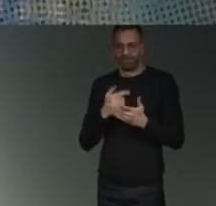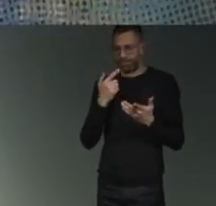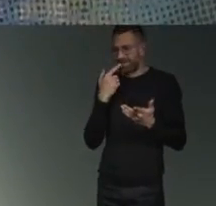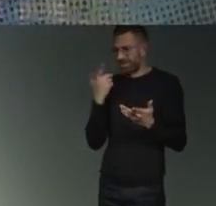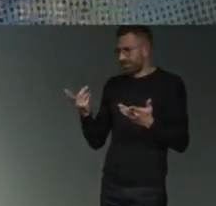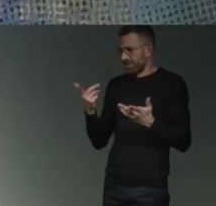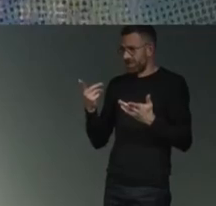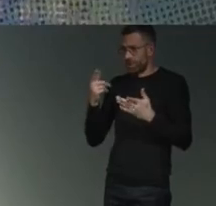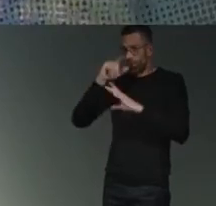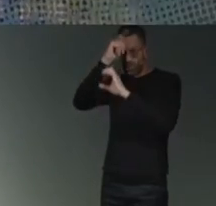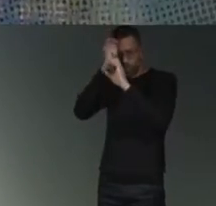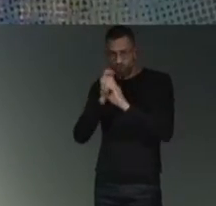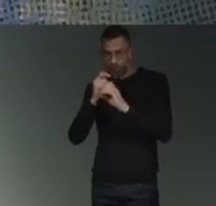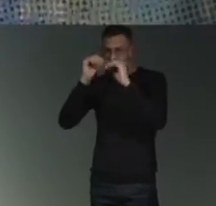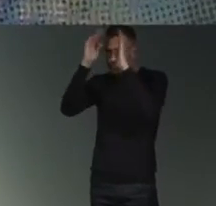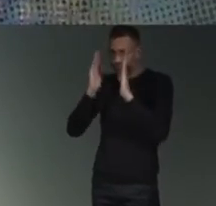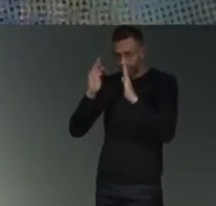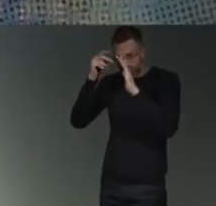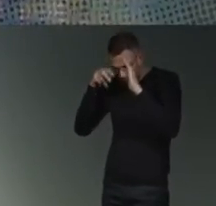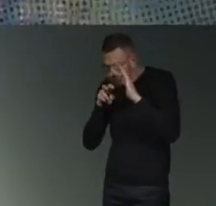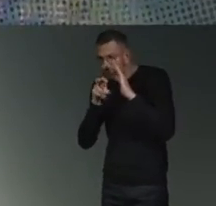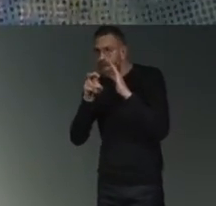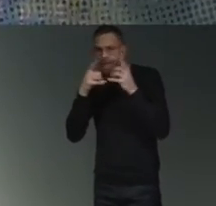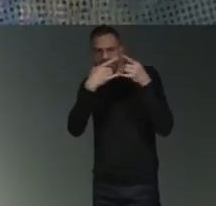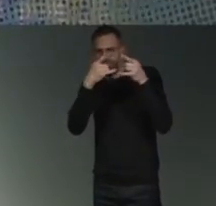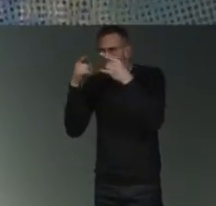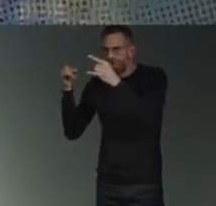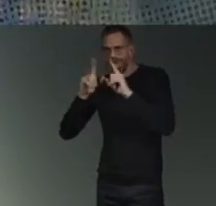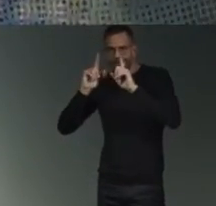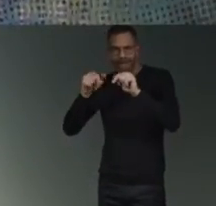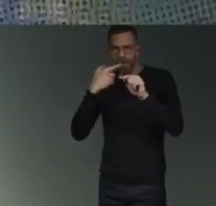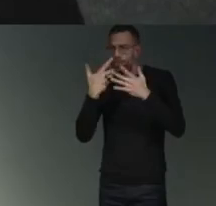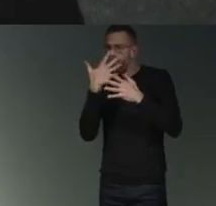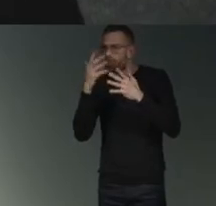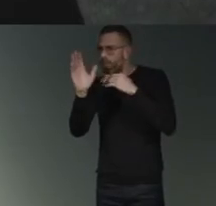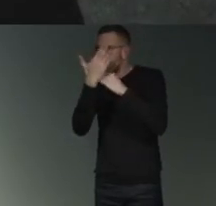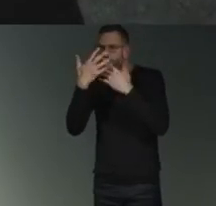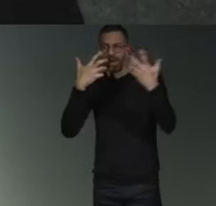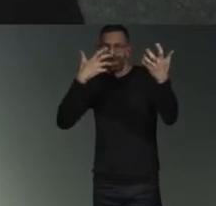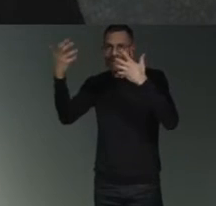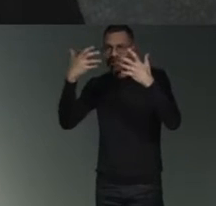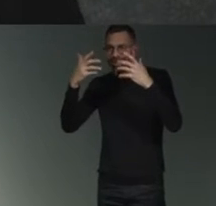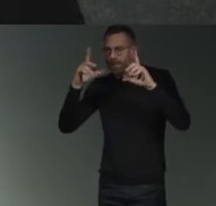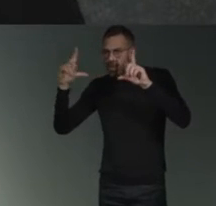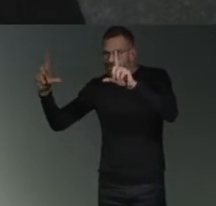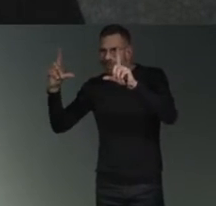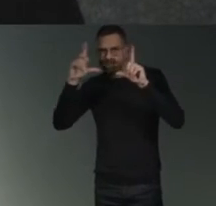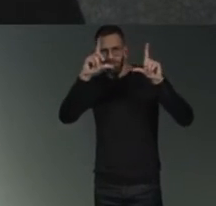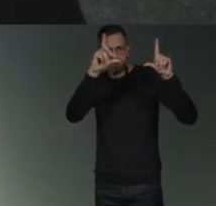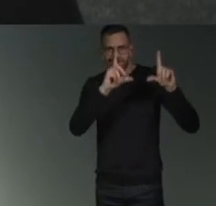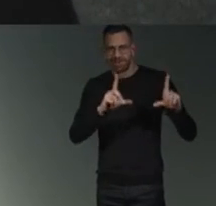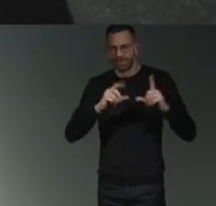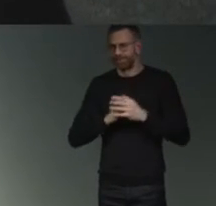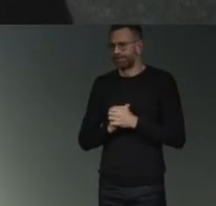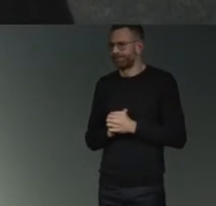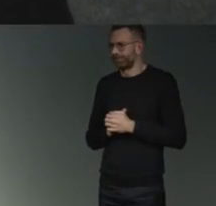sculptures abris, cabanes, et puis il y a des fenêtres qui découpent des images dans le paysage. Puisque il y a une chose que